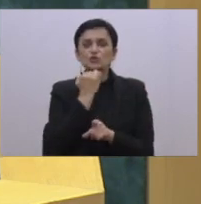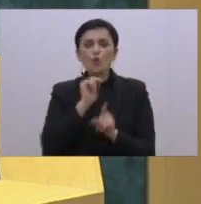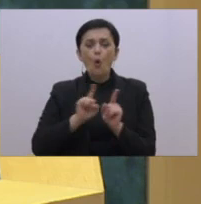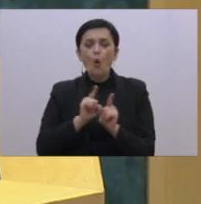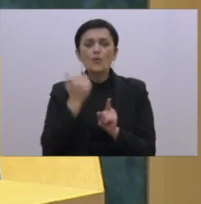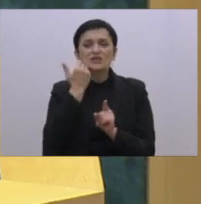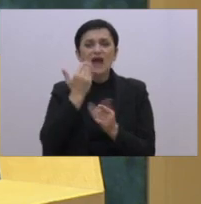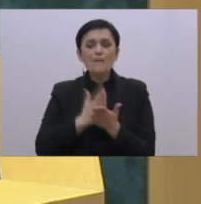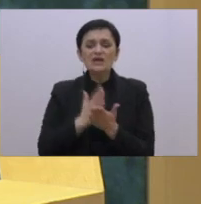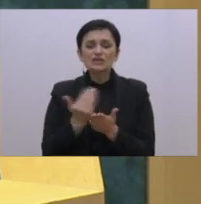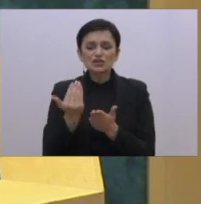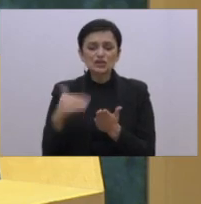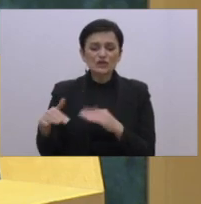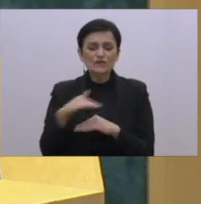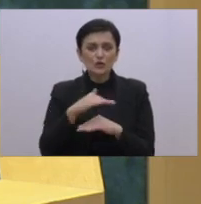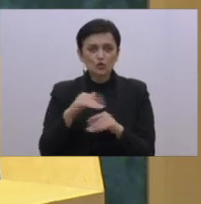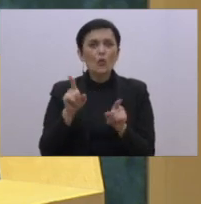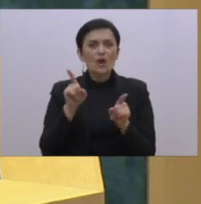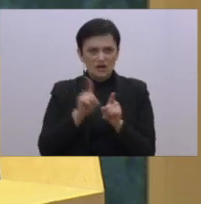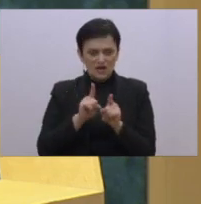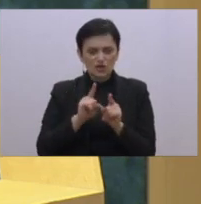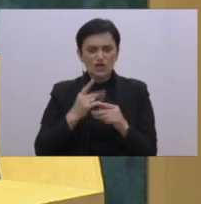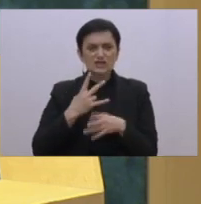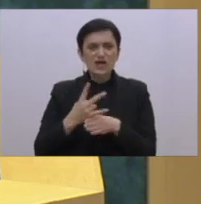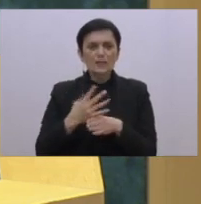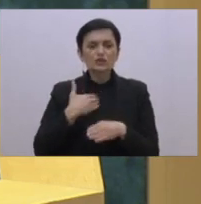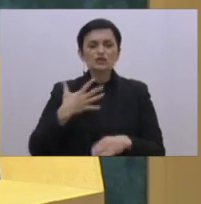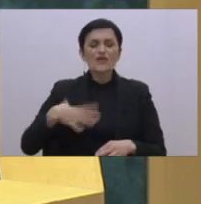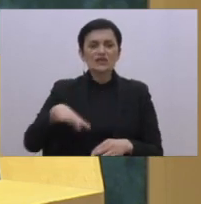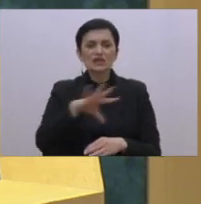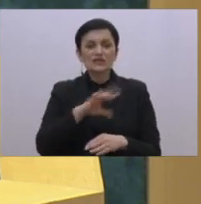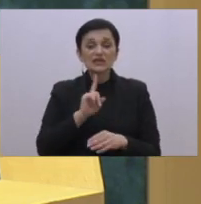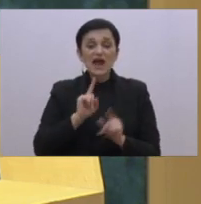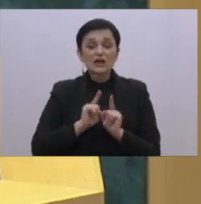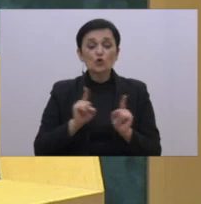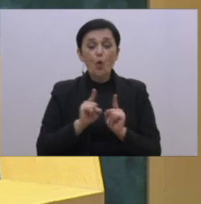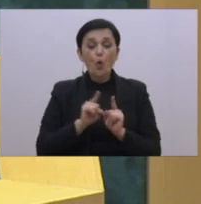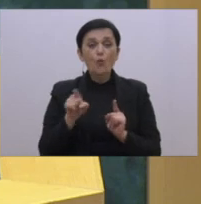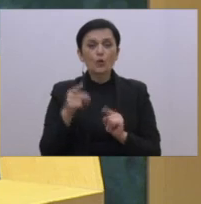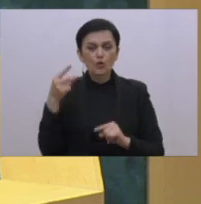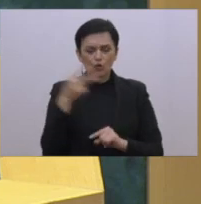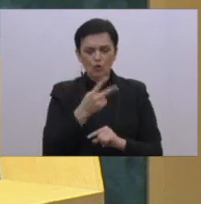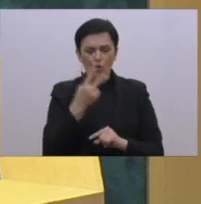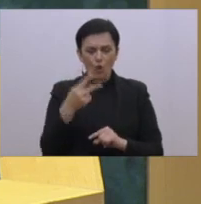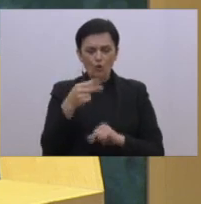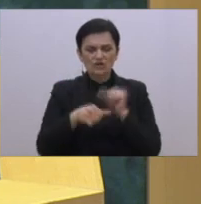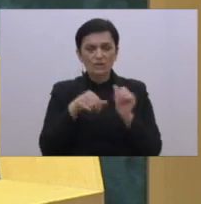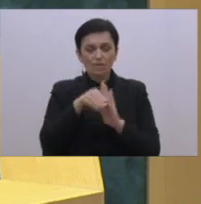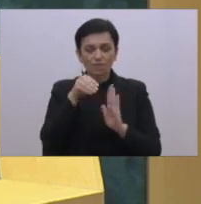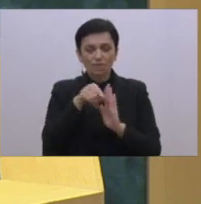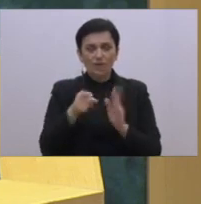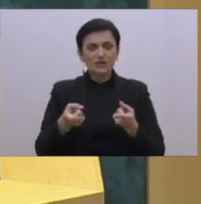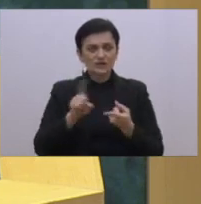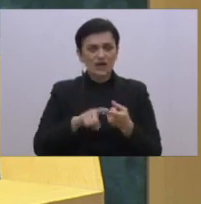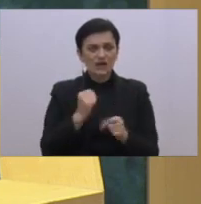სამარცხენო არსენალში. არანაკლებად დამაზიანებელი აღმოჩნდა ჩვენი ქვეყნისთვის ის, რაც ოპოზიციამ 2020 წლის არჩევნებთან